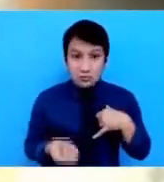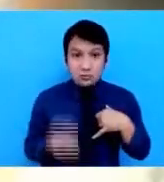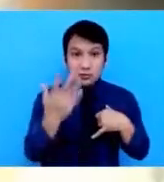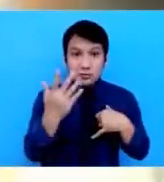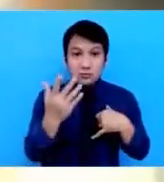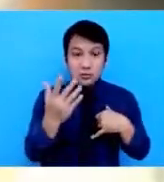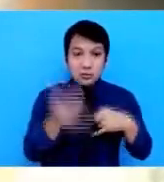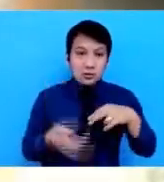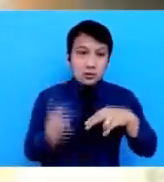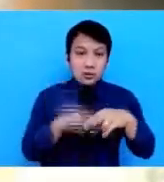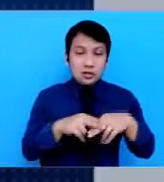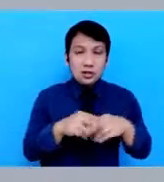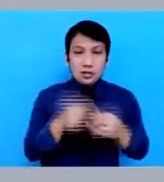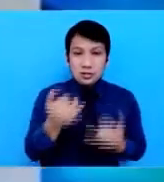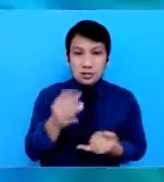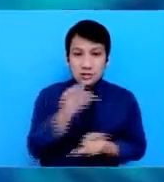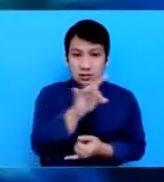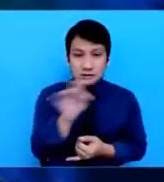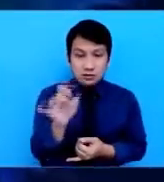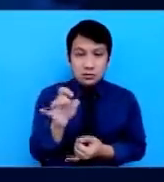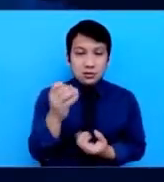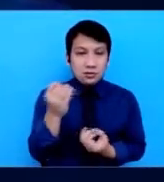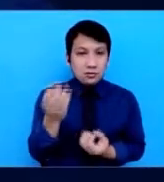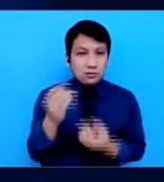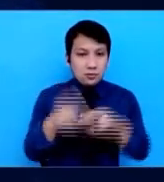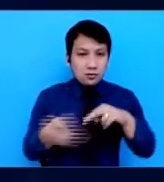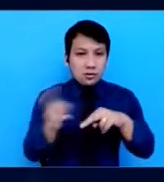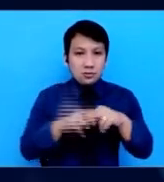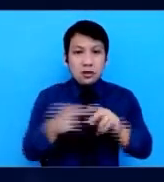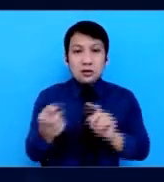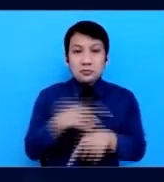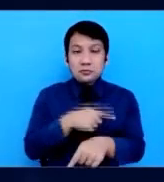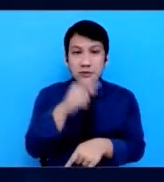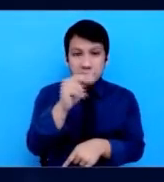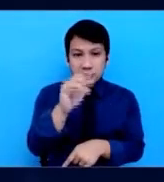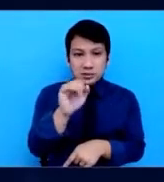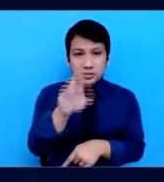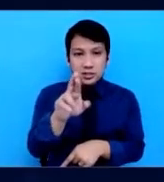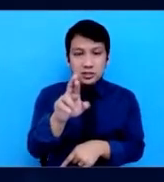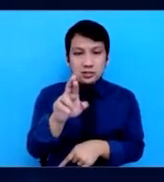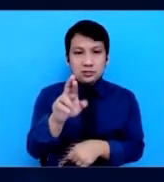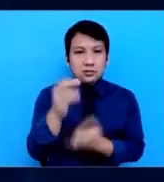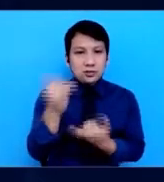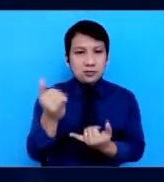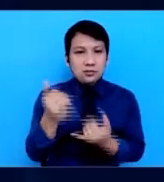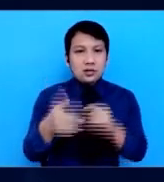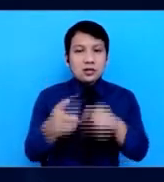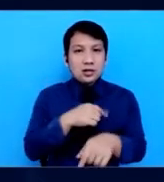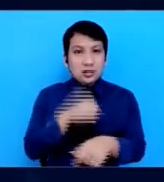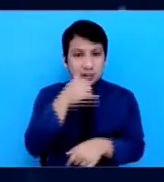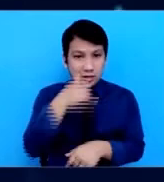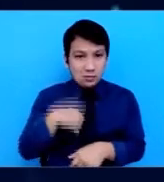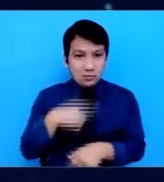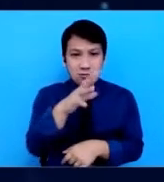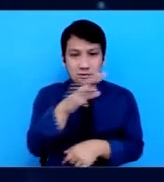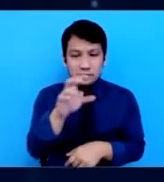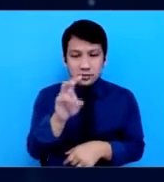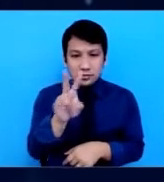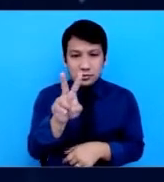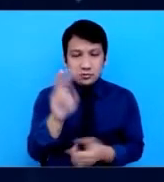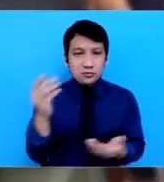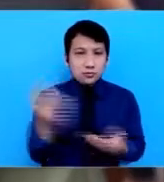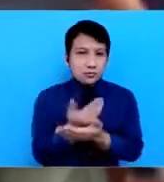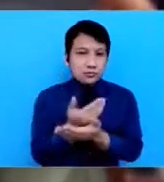kaso ng COVID-19. Karamihan, galing na naman sa Metro Manila na nakapagtala kahapon ng 572 new